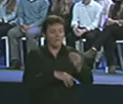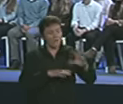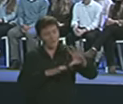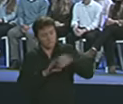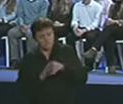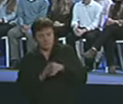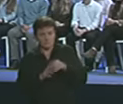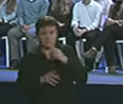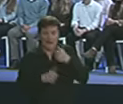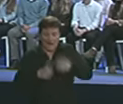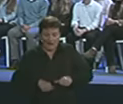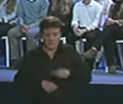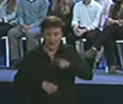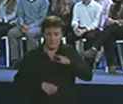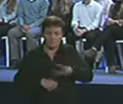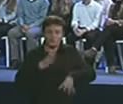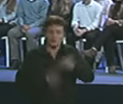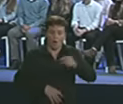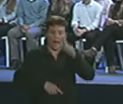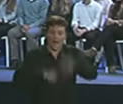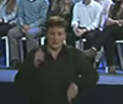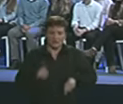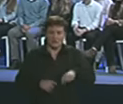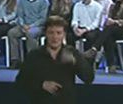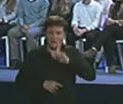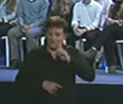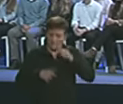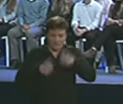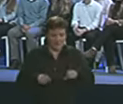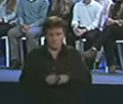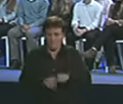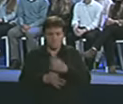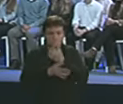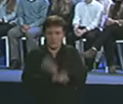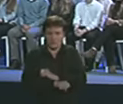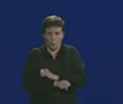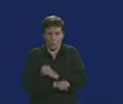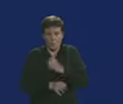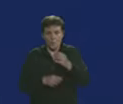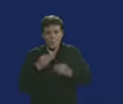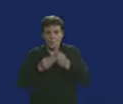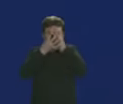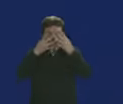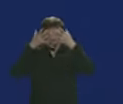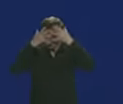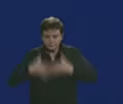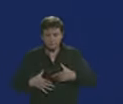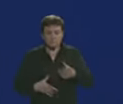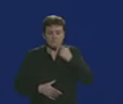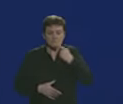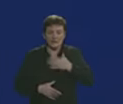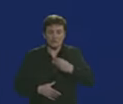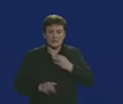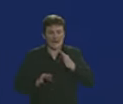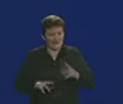dans l'appartement, laissées enfermées dans l'appartement ou derrière une prison de tissu, sans parler un mot de